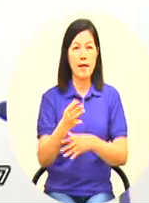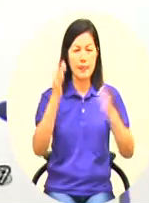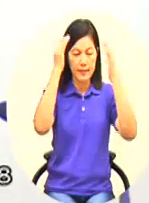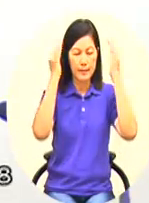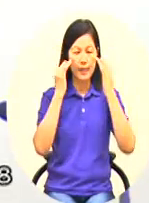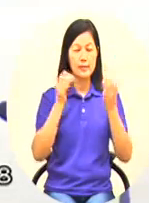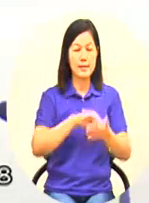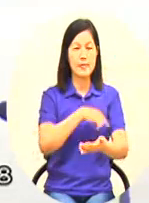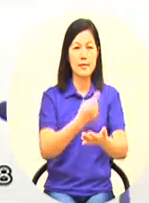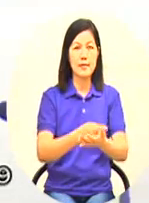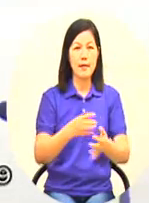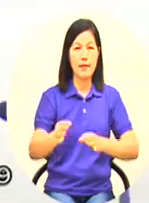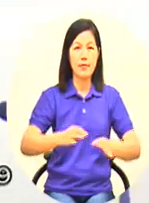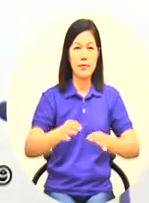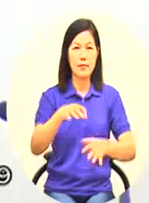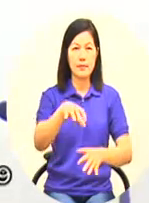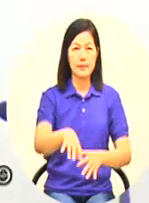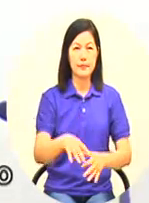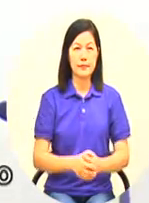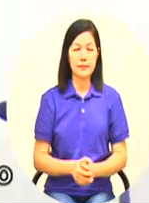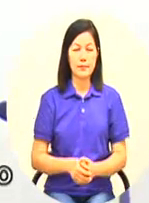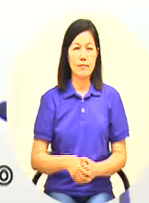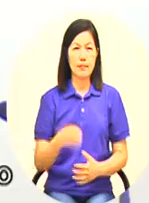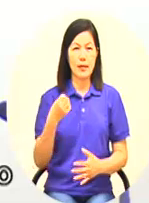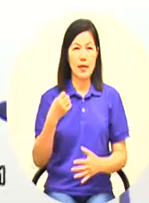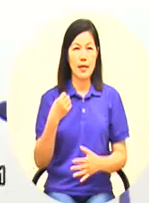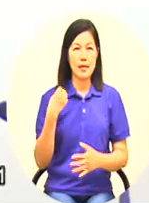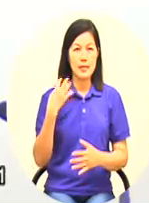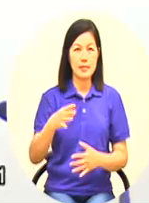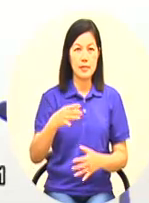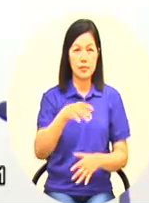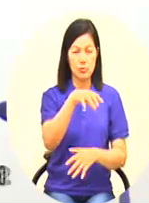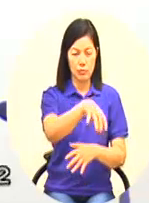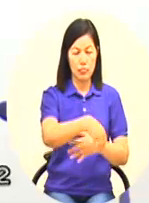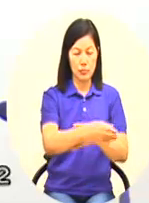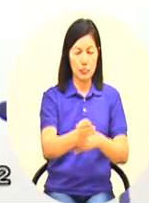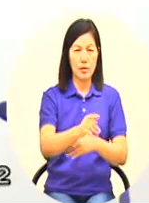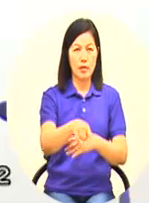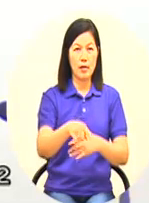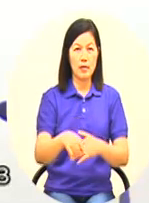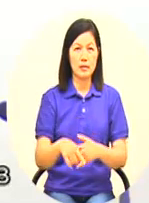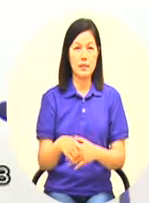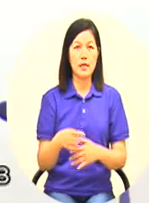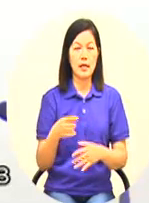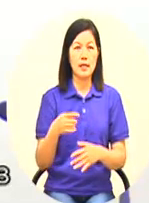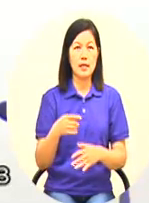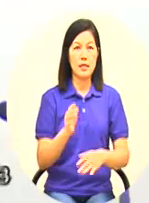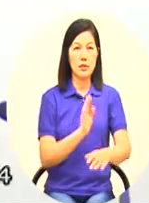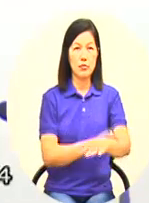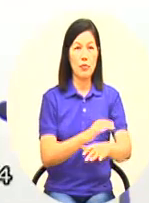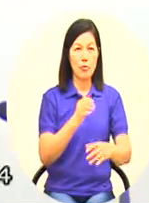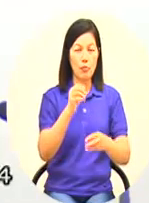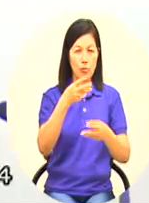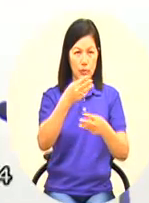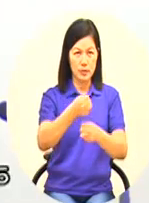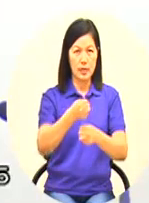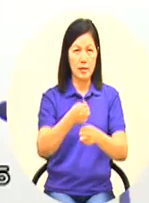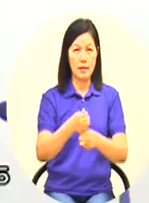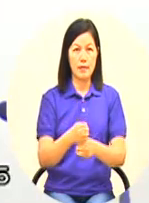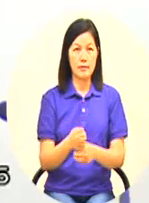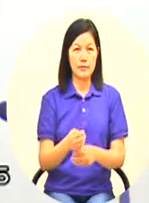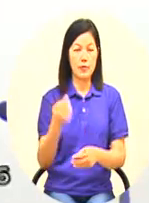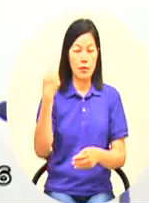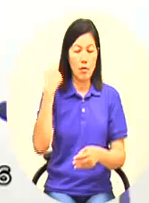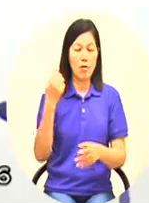新庄国小、富国路与中原路口、右昌森林公园、捷运后进西站、后进